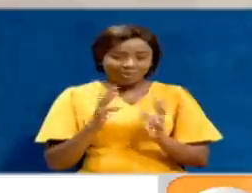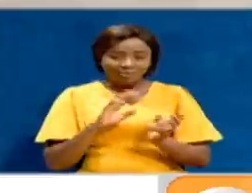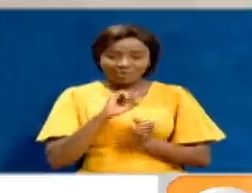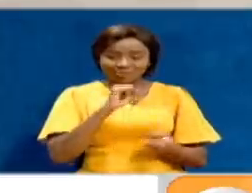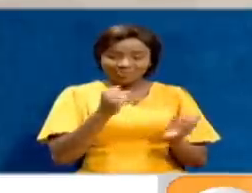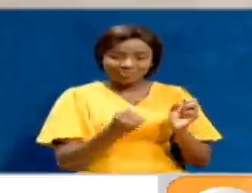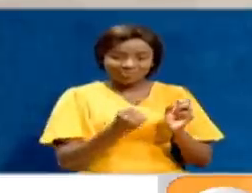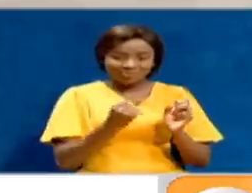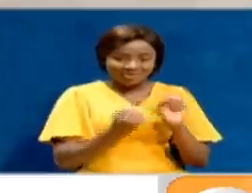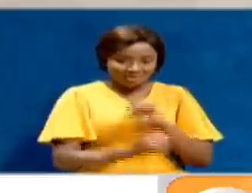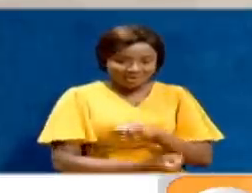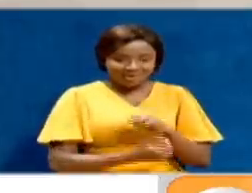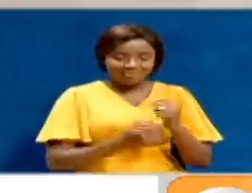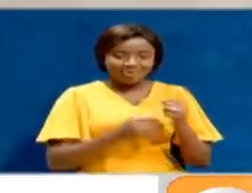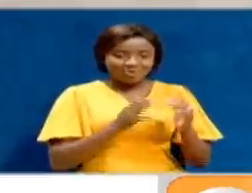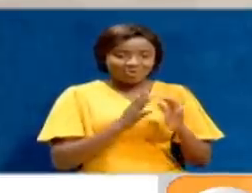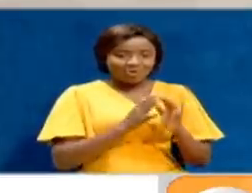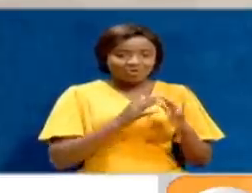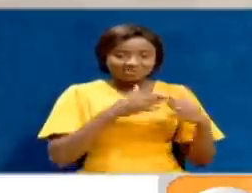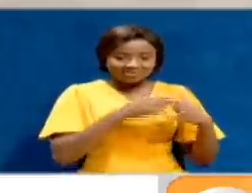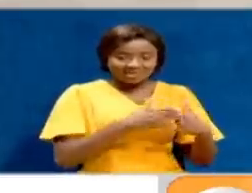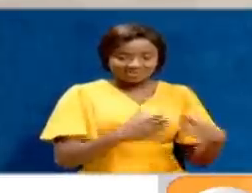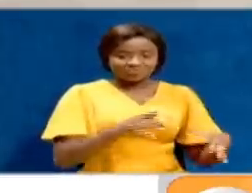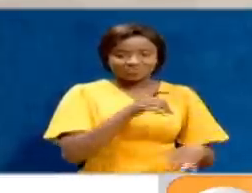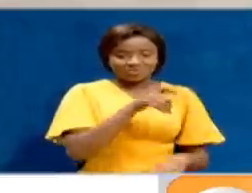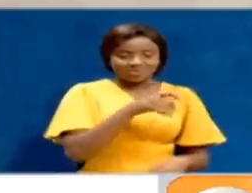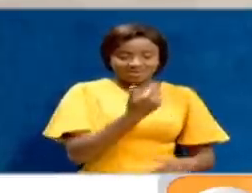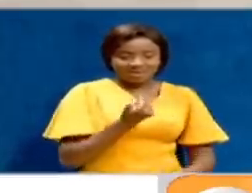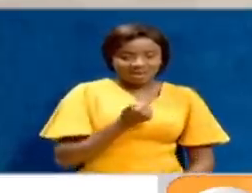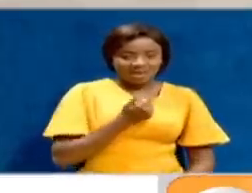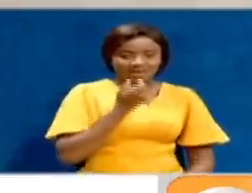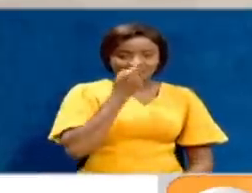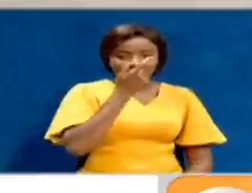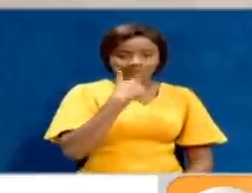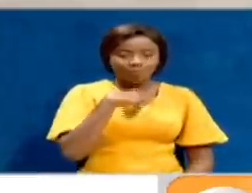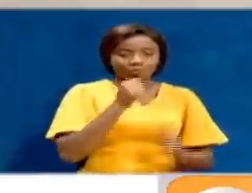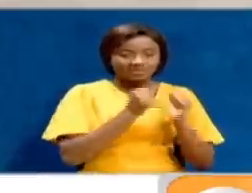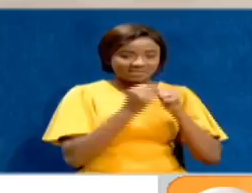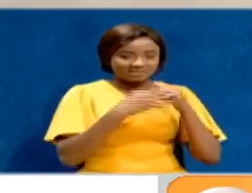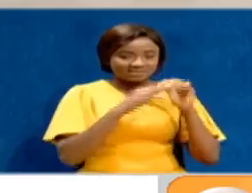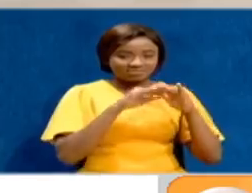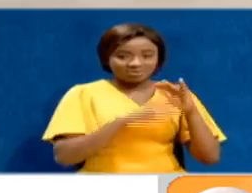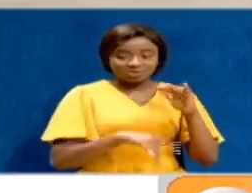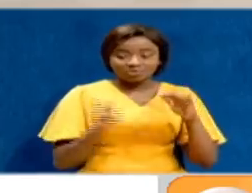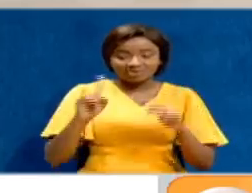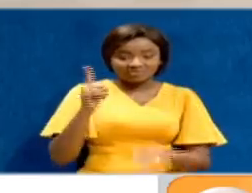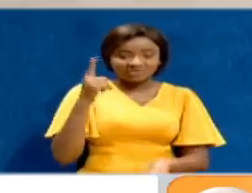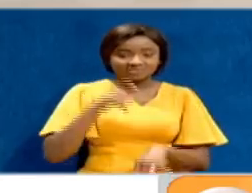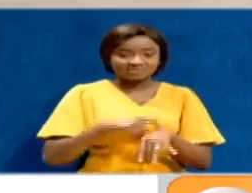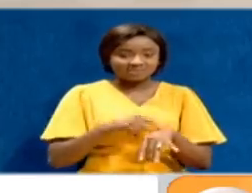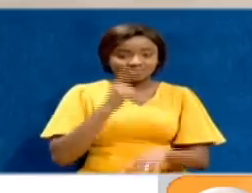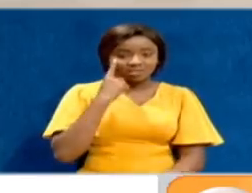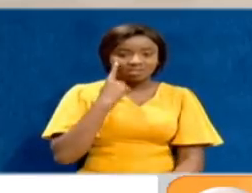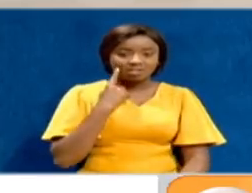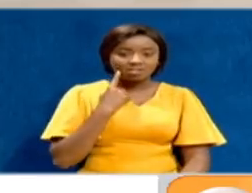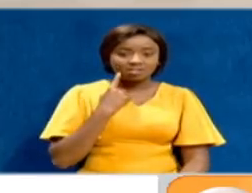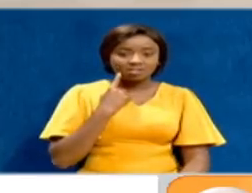mbali na tuhuma za ufisadi zilizomkabili miaka ya nyuma. Chitembwe kwa wakati fulani akitokwa na machozi alipokuwa